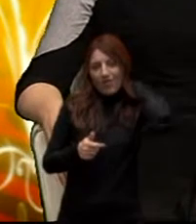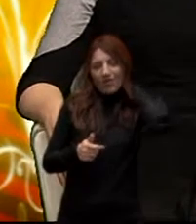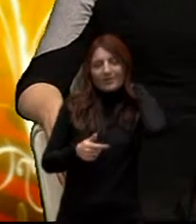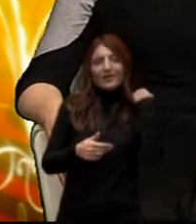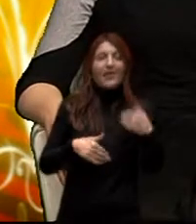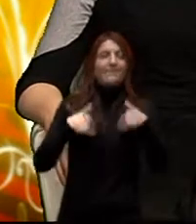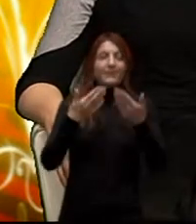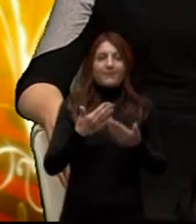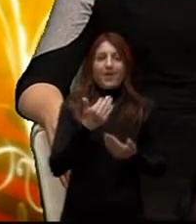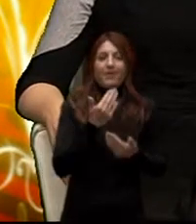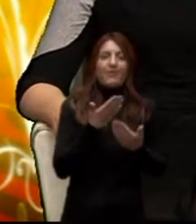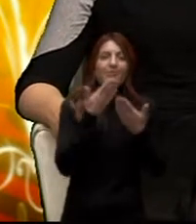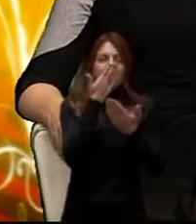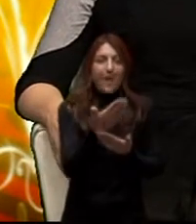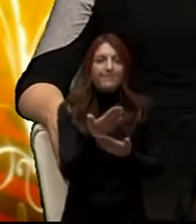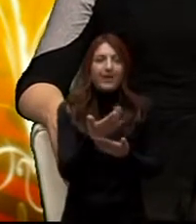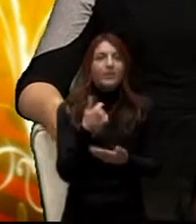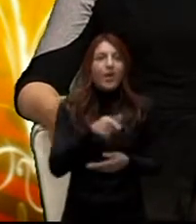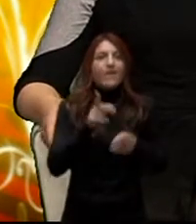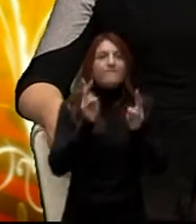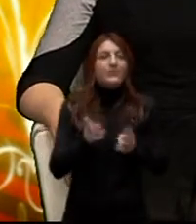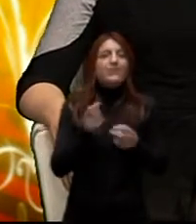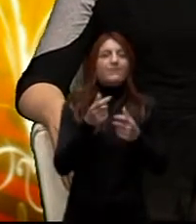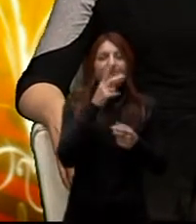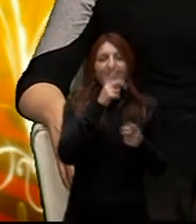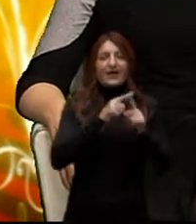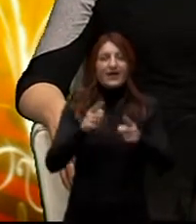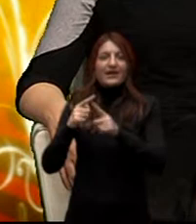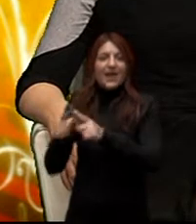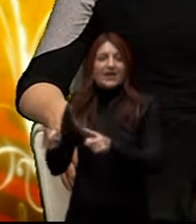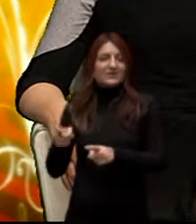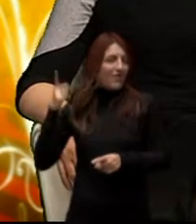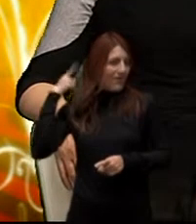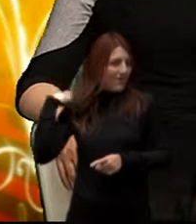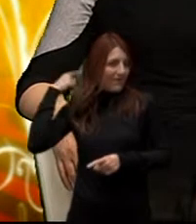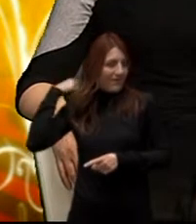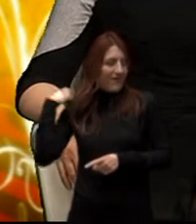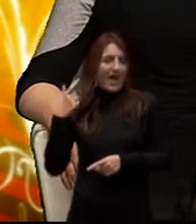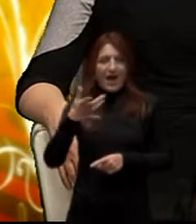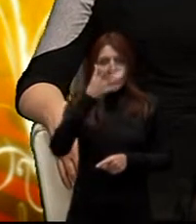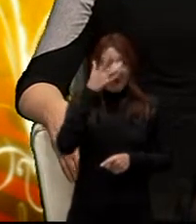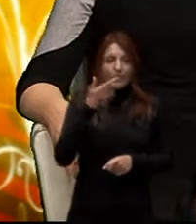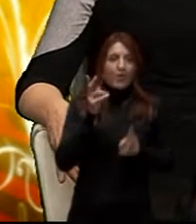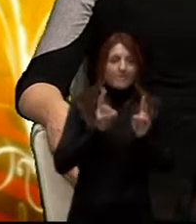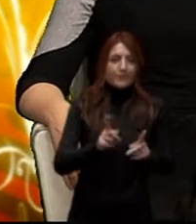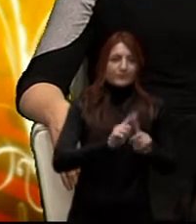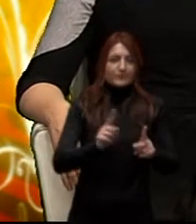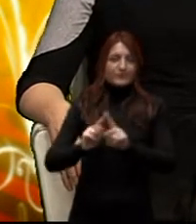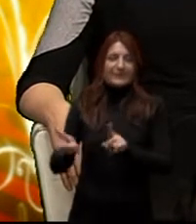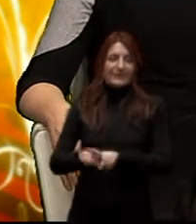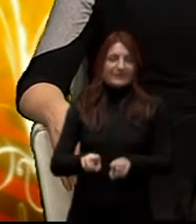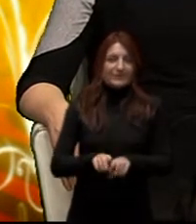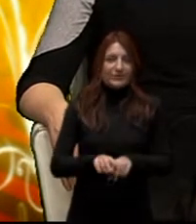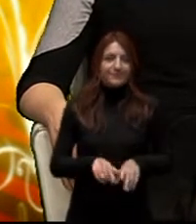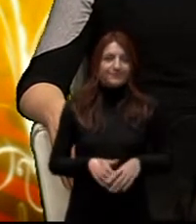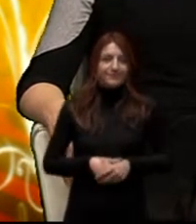prema naprijed. Jel? Tako da ih možete malo razlikovati, to su te cervikalne glavobolje, njih možete razlikovati. Jel?